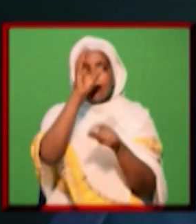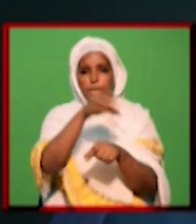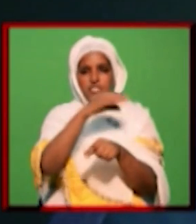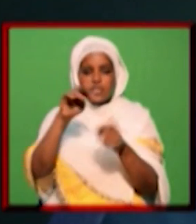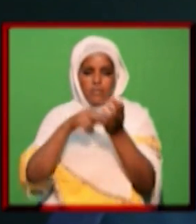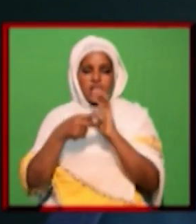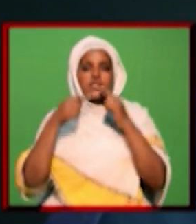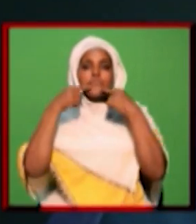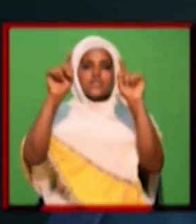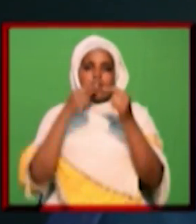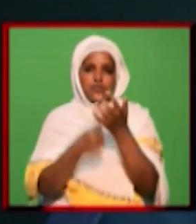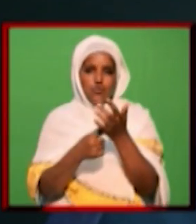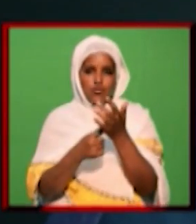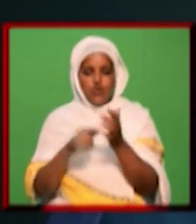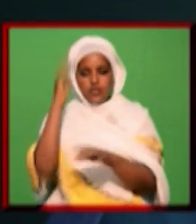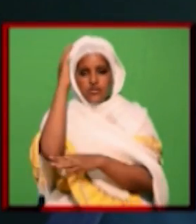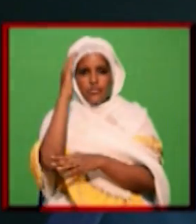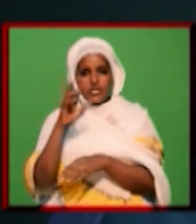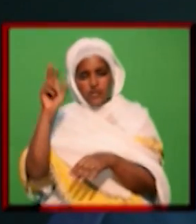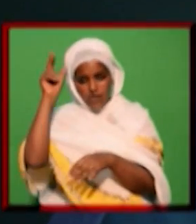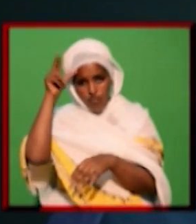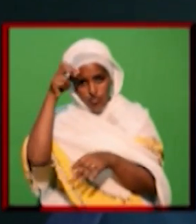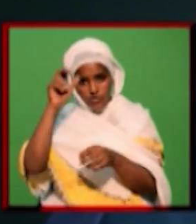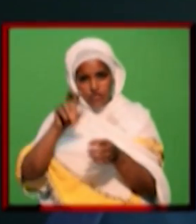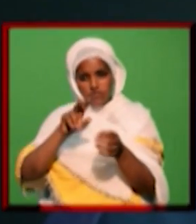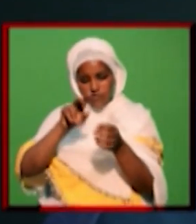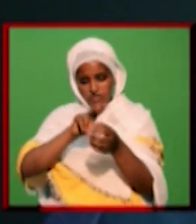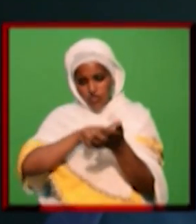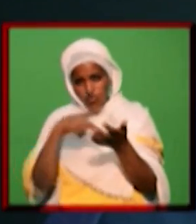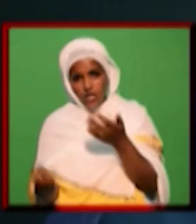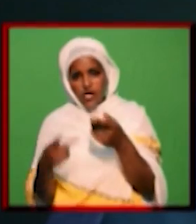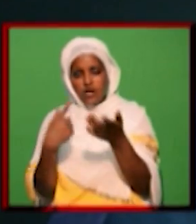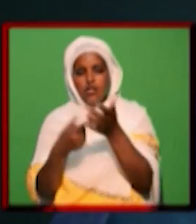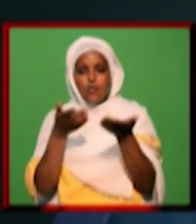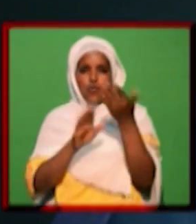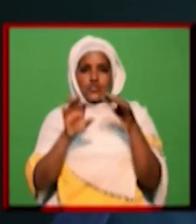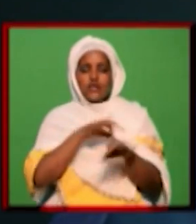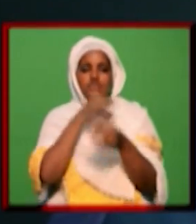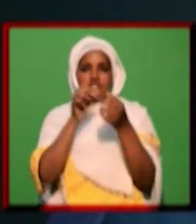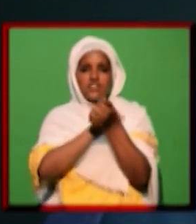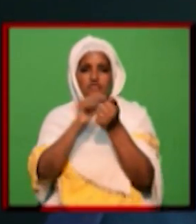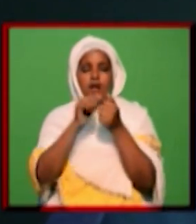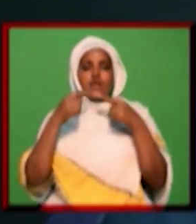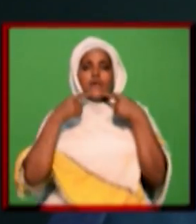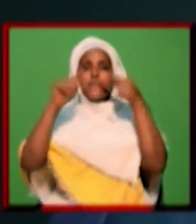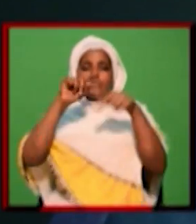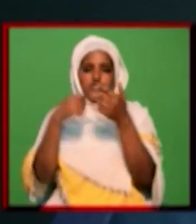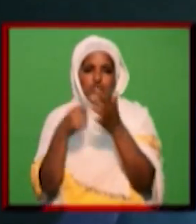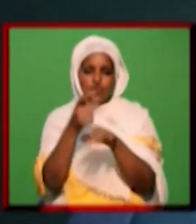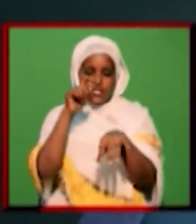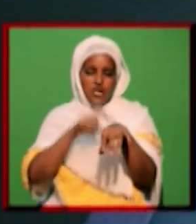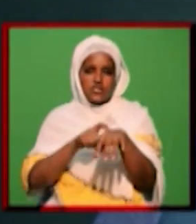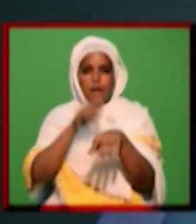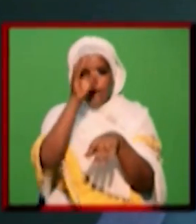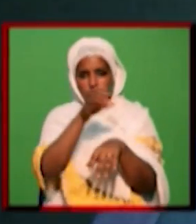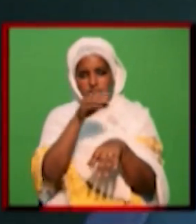ነው። አዎ ወልደ እግዚአብሔር እንደነገሰ፣ ዲያብሎስ እንደተሻረ፣ ሞተ ስጋ ሞተ ነፍስ እንደጠፋ የሚያበስር ስለሆነ ያን